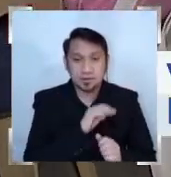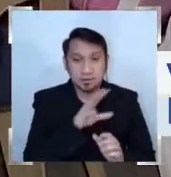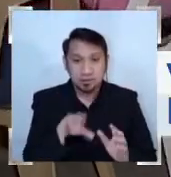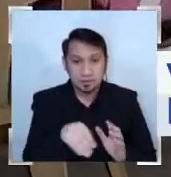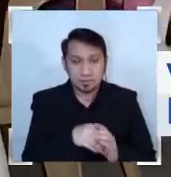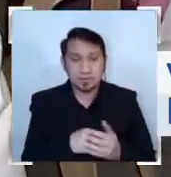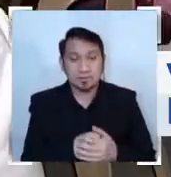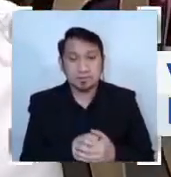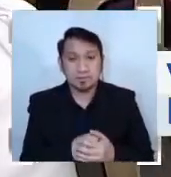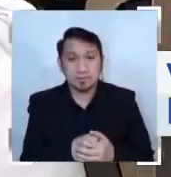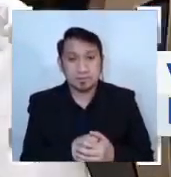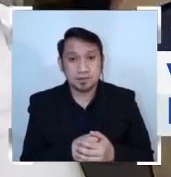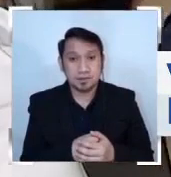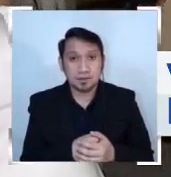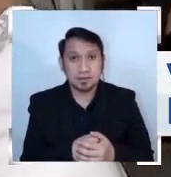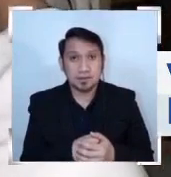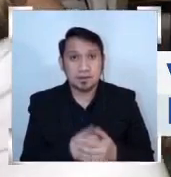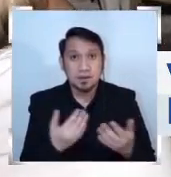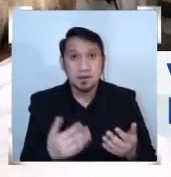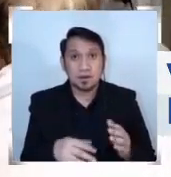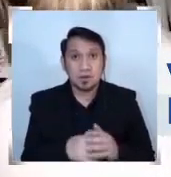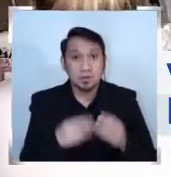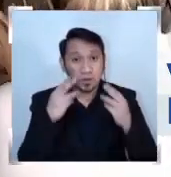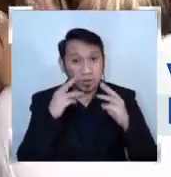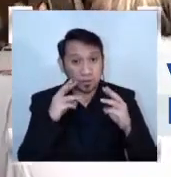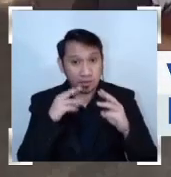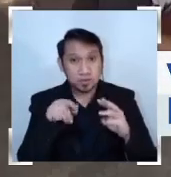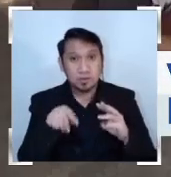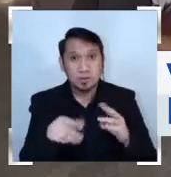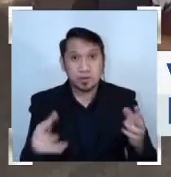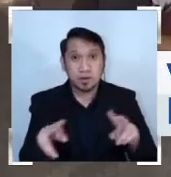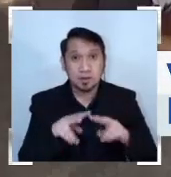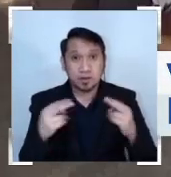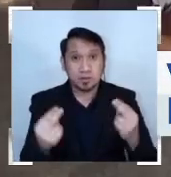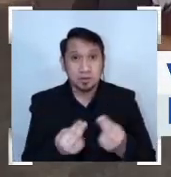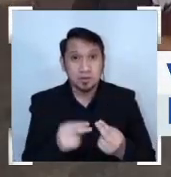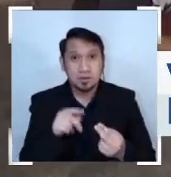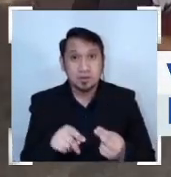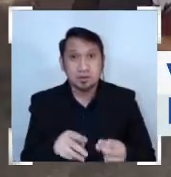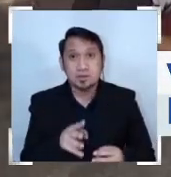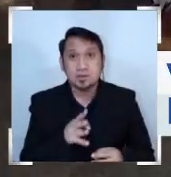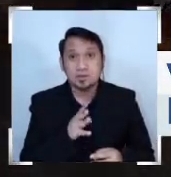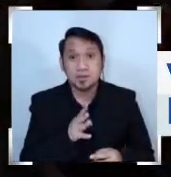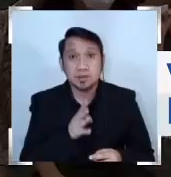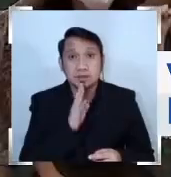Pinanood kagabi ng kanilang mga volunteer sa headquarters sa Katipunan, Quezon City, ang talumpate ng Vice